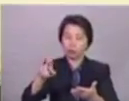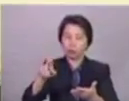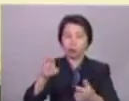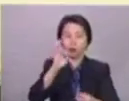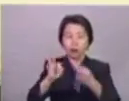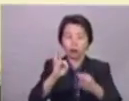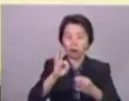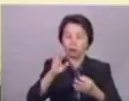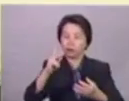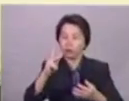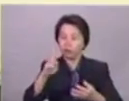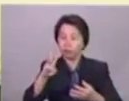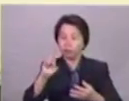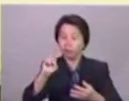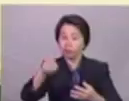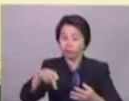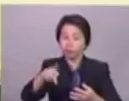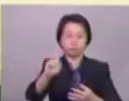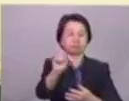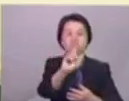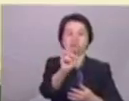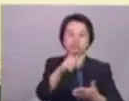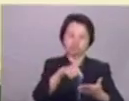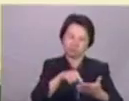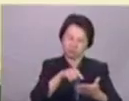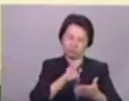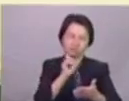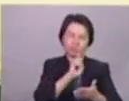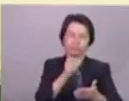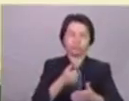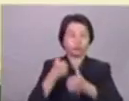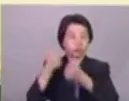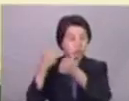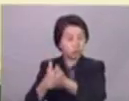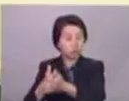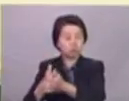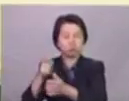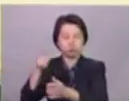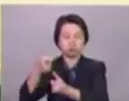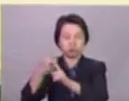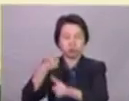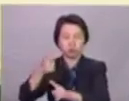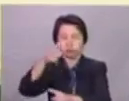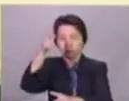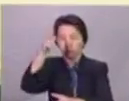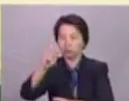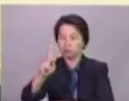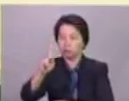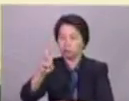KWSP, hubungi ataupun ikut arahan yang telah pun dikeluarkan oleh